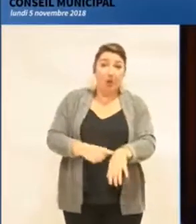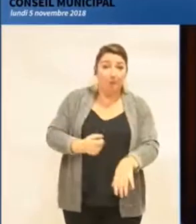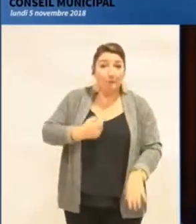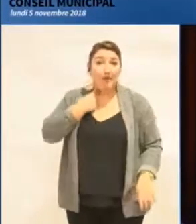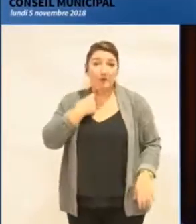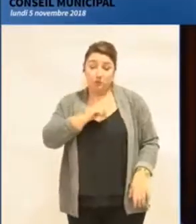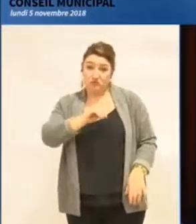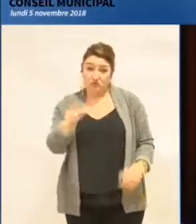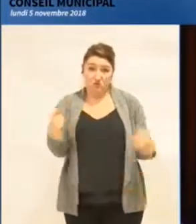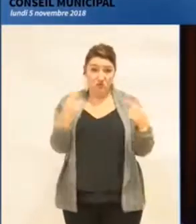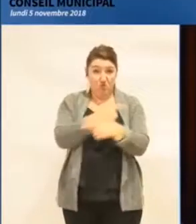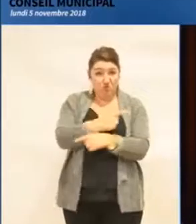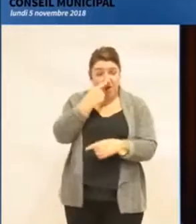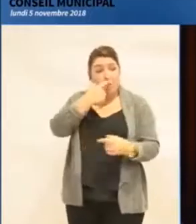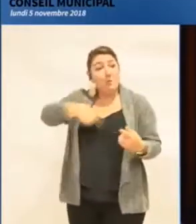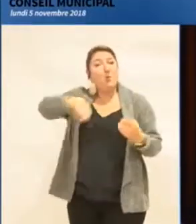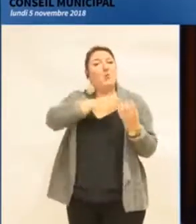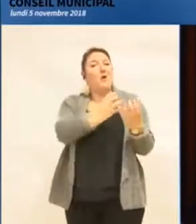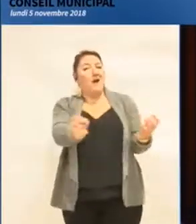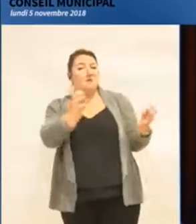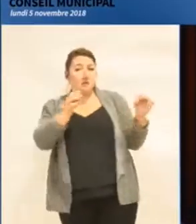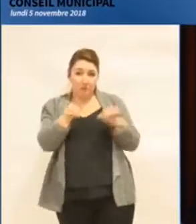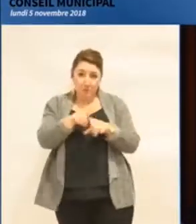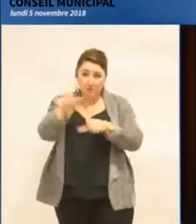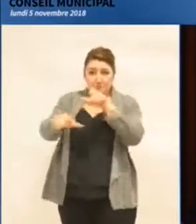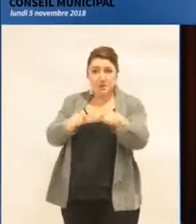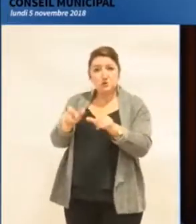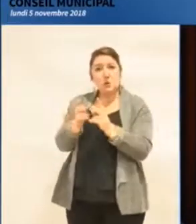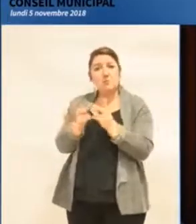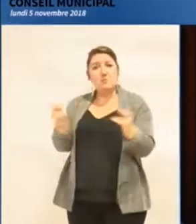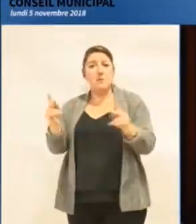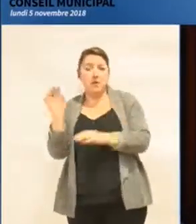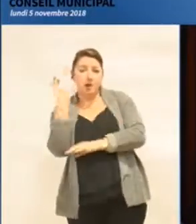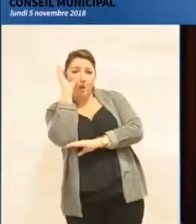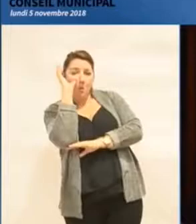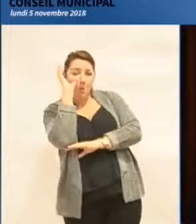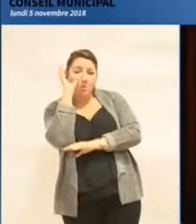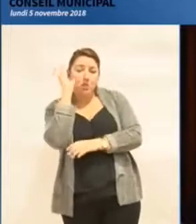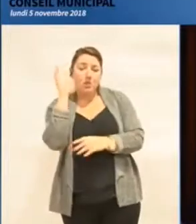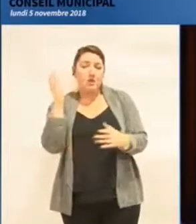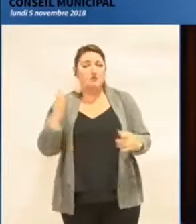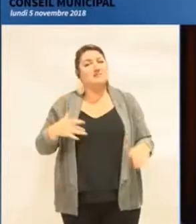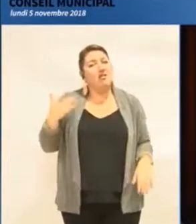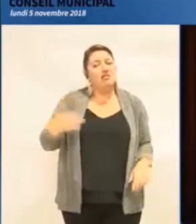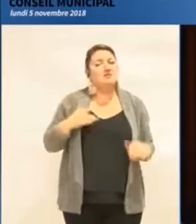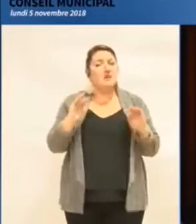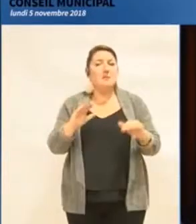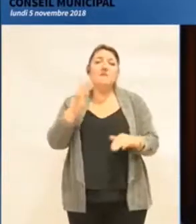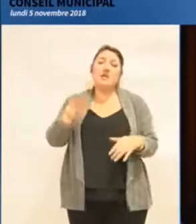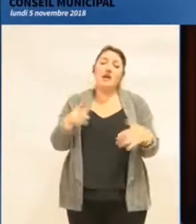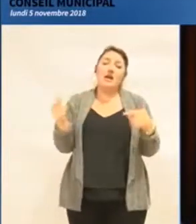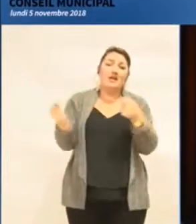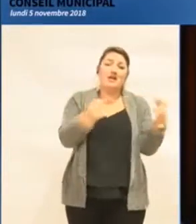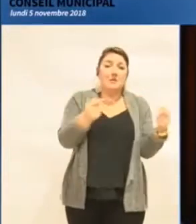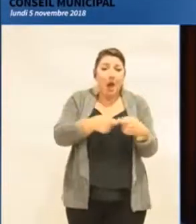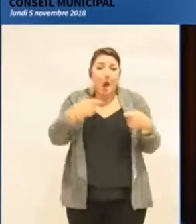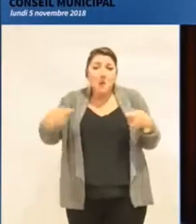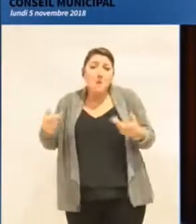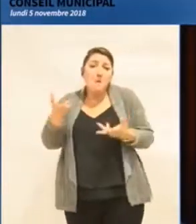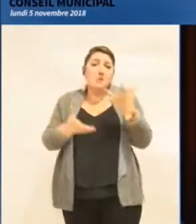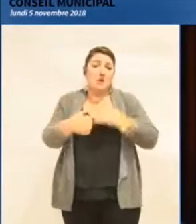notre Assemblée, ni pour les gens qui nous écoutent. Alors c'est vrai, ça fait des débats longs, peut-être un peu lourds à organiser. Je